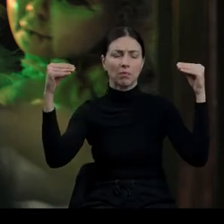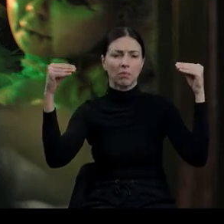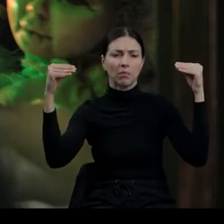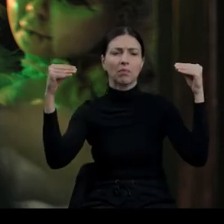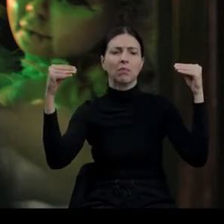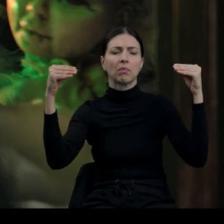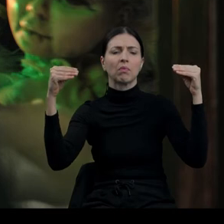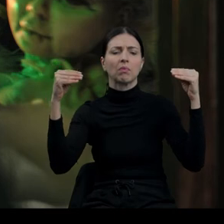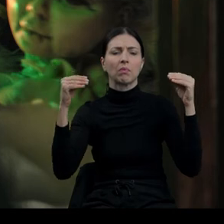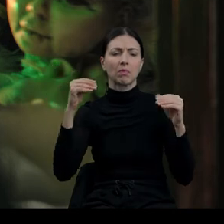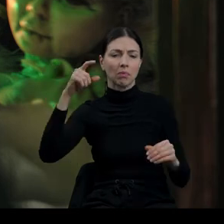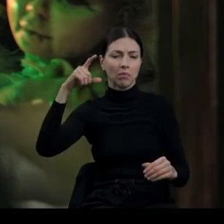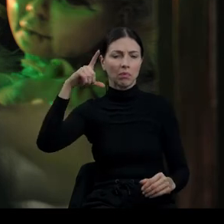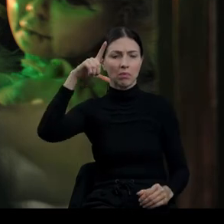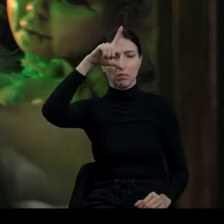rozwój teatru lalek.